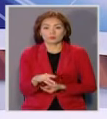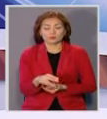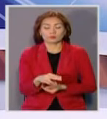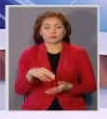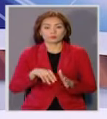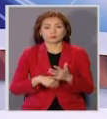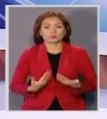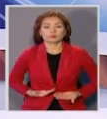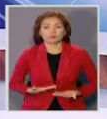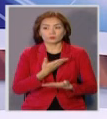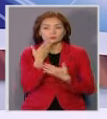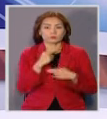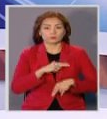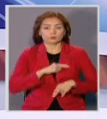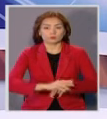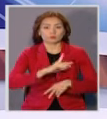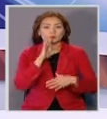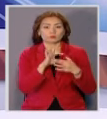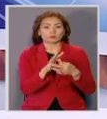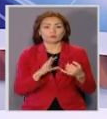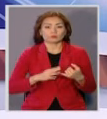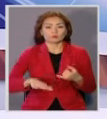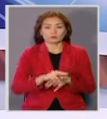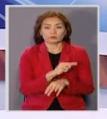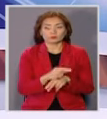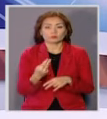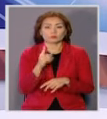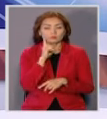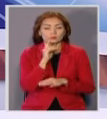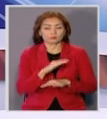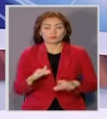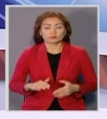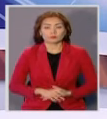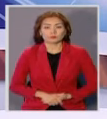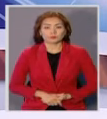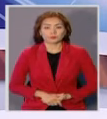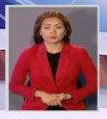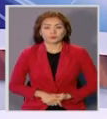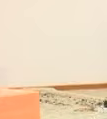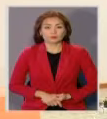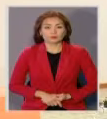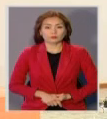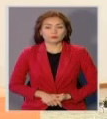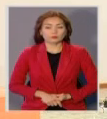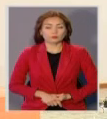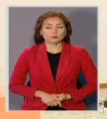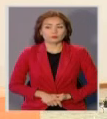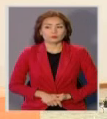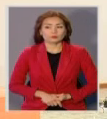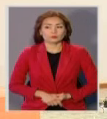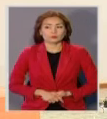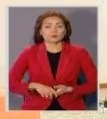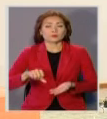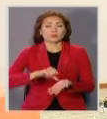нет с нами. Но они трудились преданно своей стране и воспитывали подрастающее поколение. В мероприятии